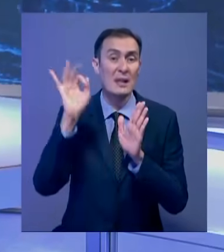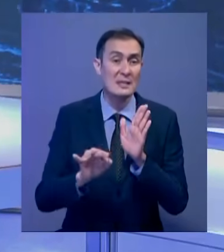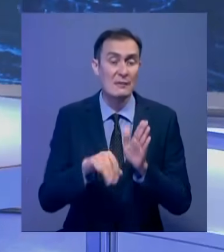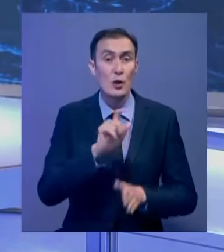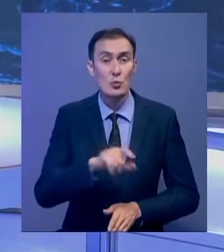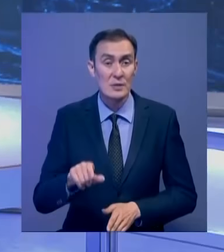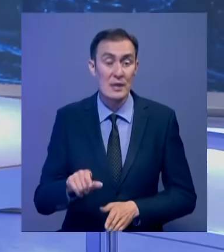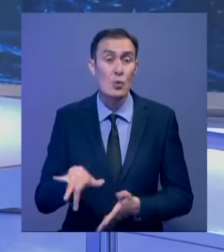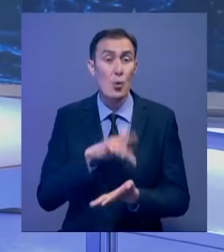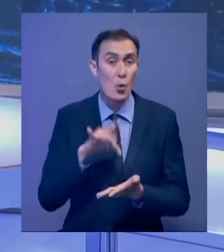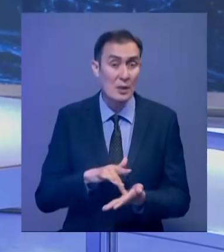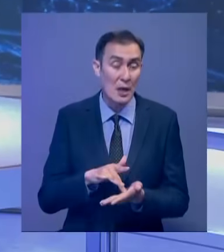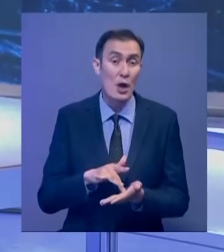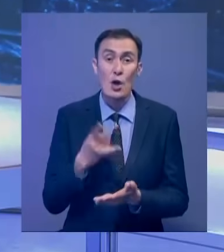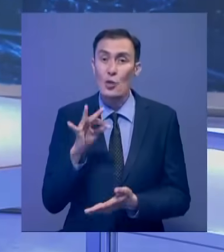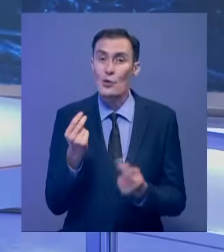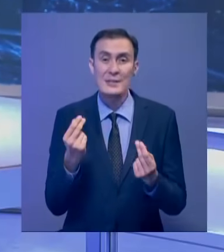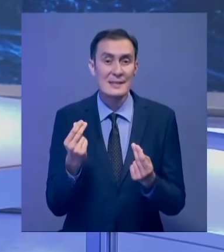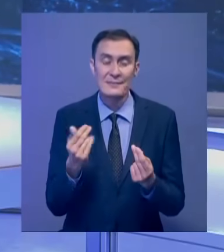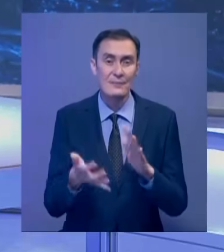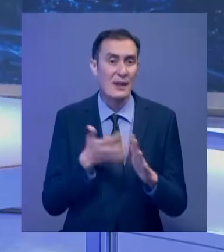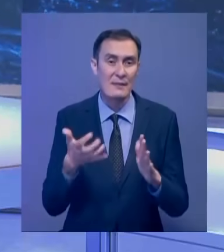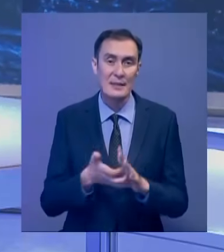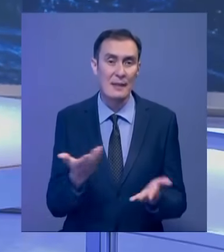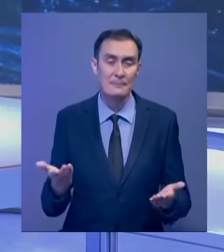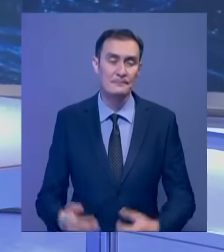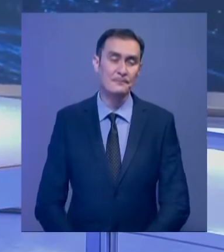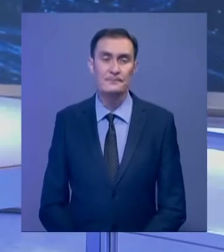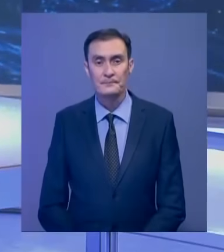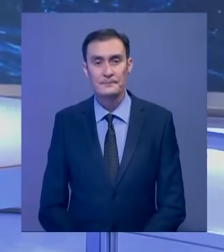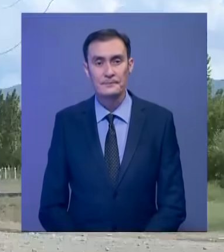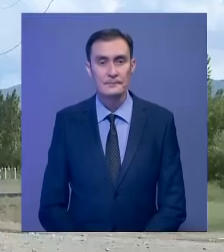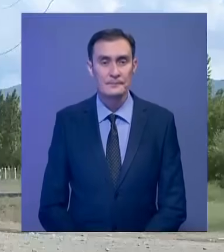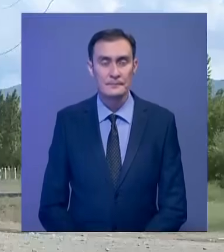80% жителей райцентра. Но средств не хватило.